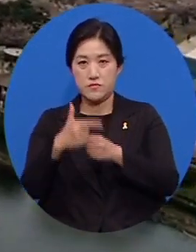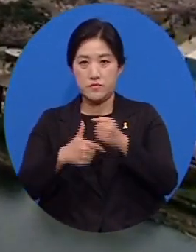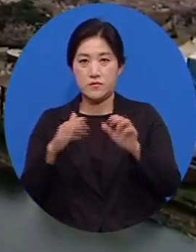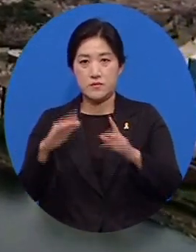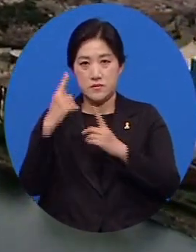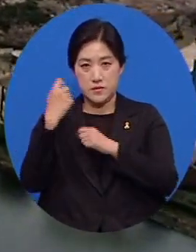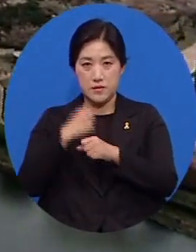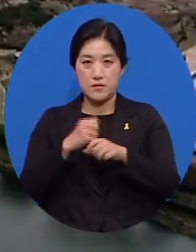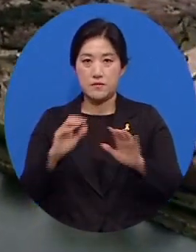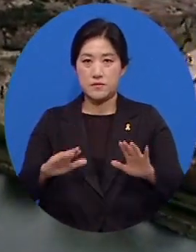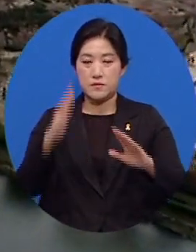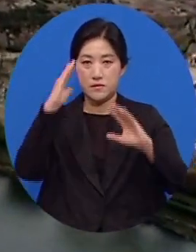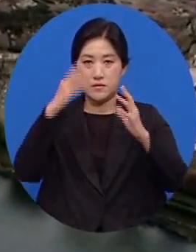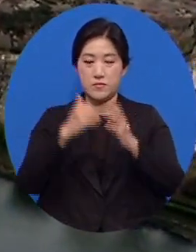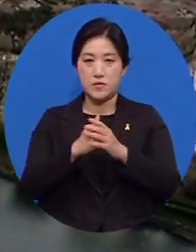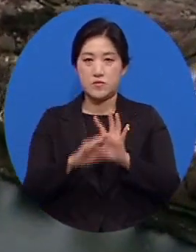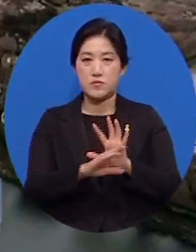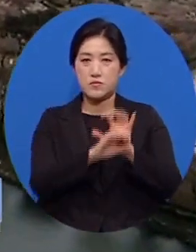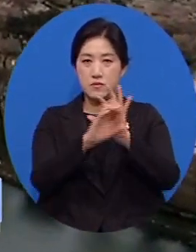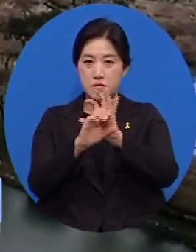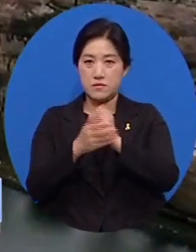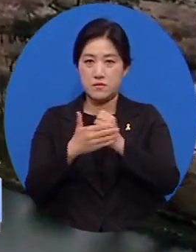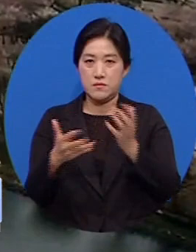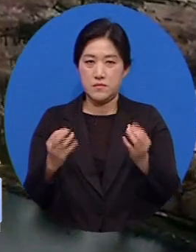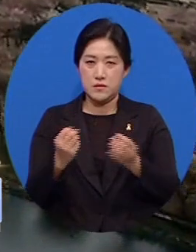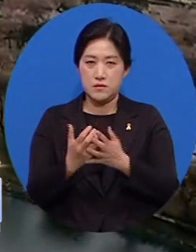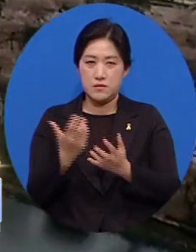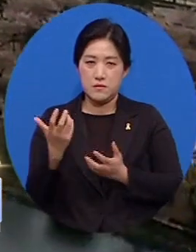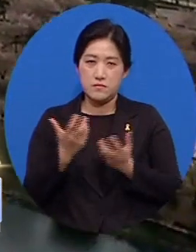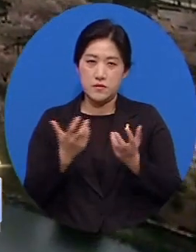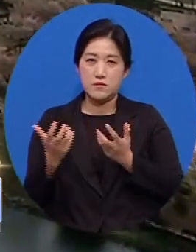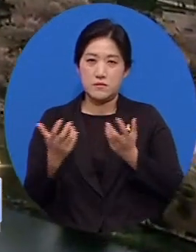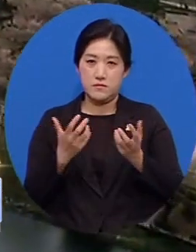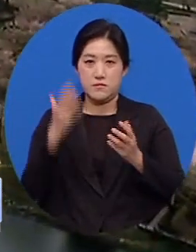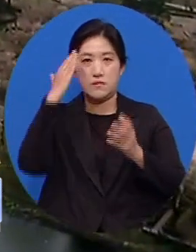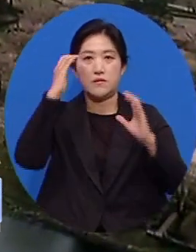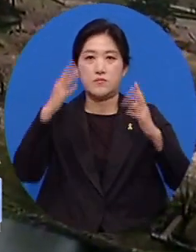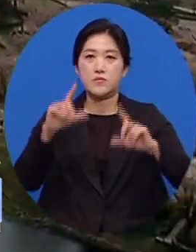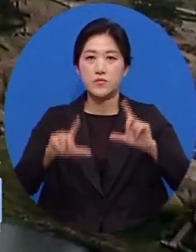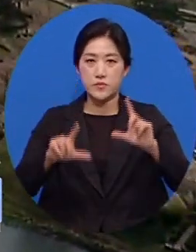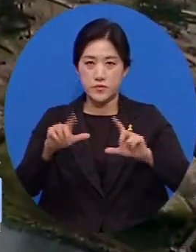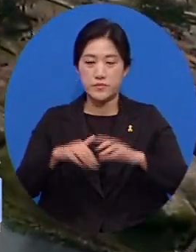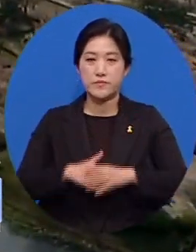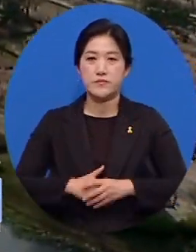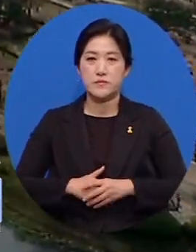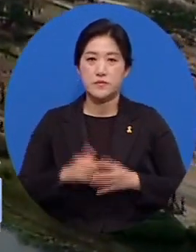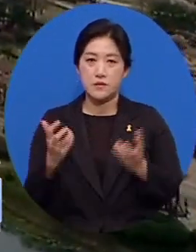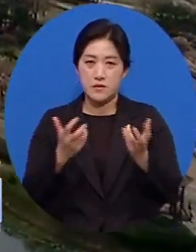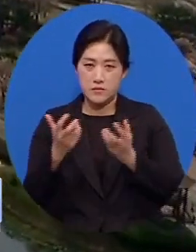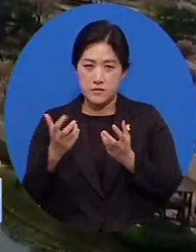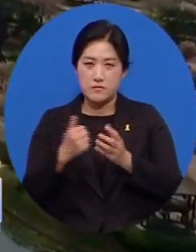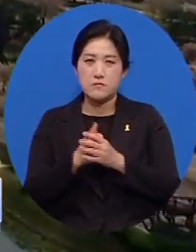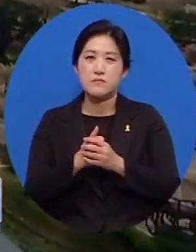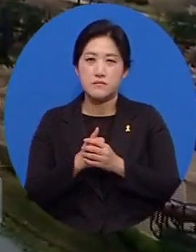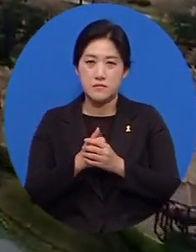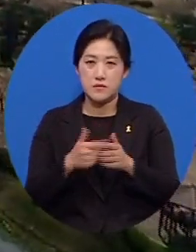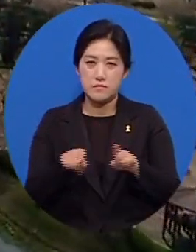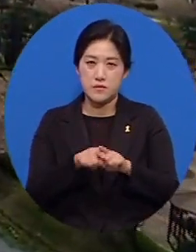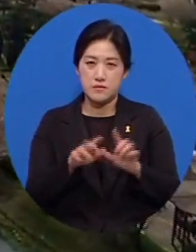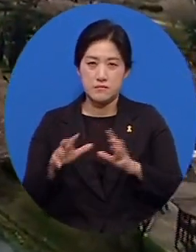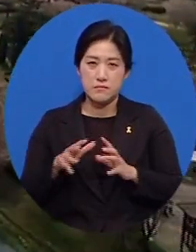지금 대한민국은 코로나19로 많이 아파하고 있습니다. 그 아픔을 함께 이겨내는